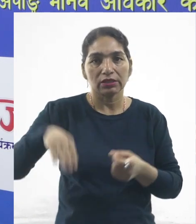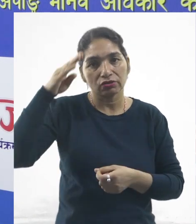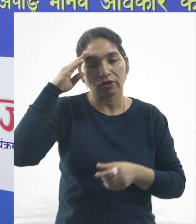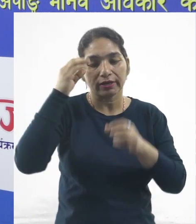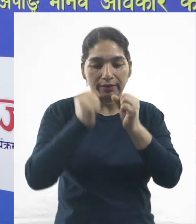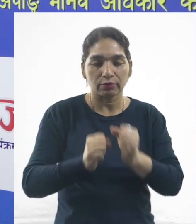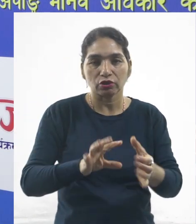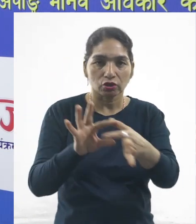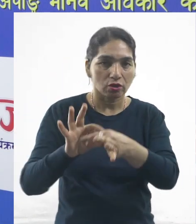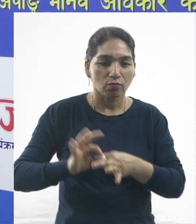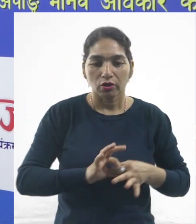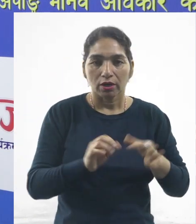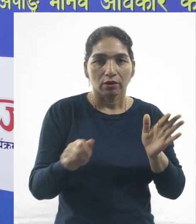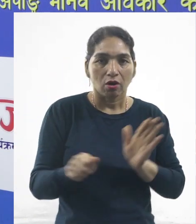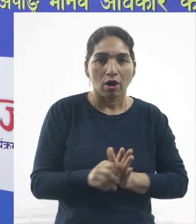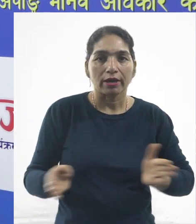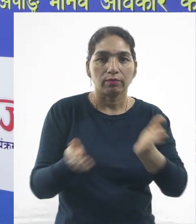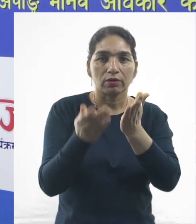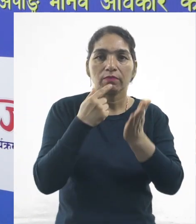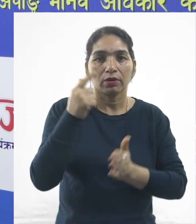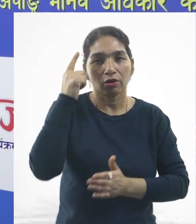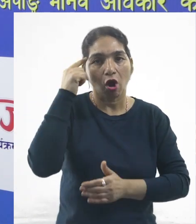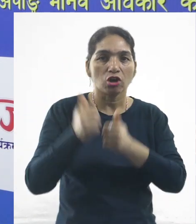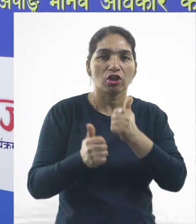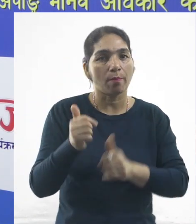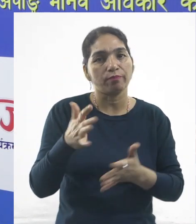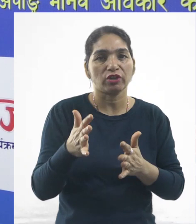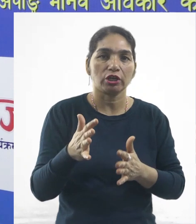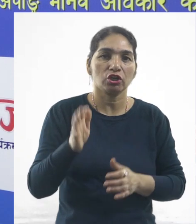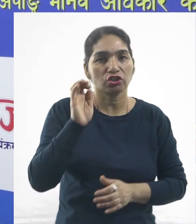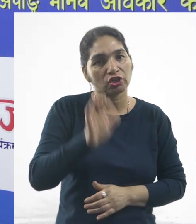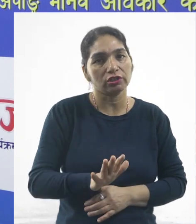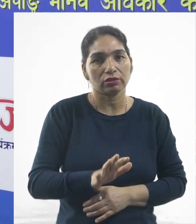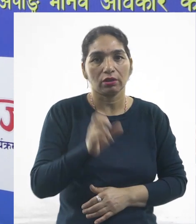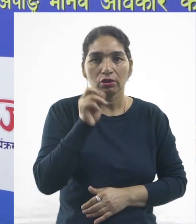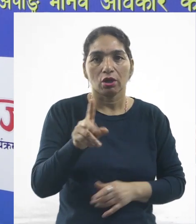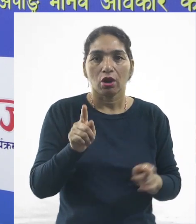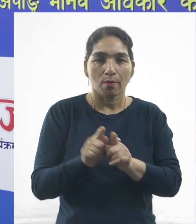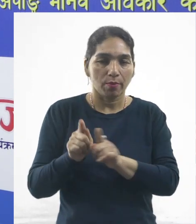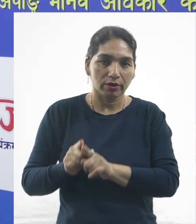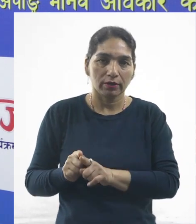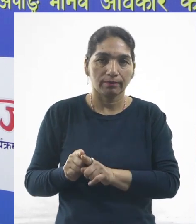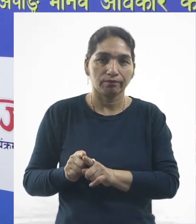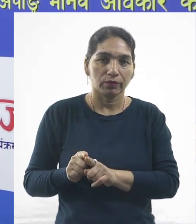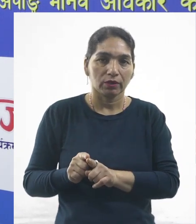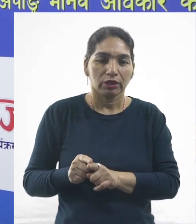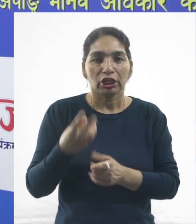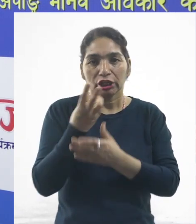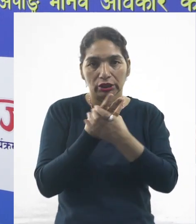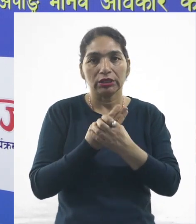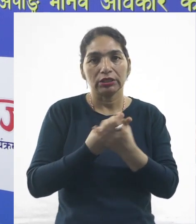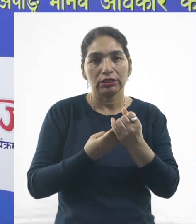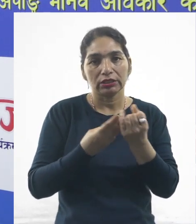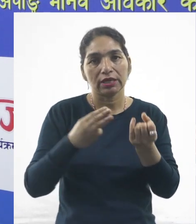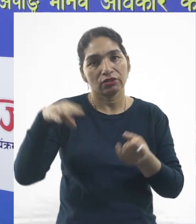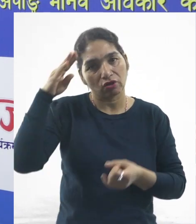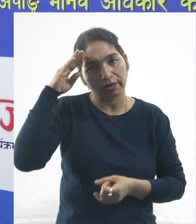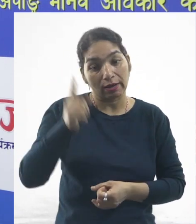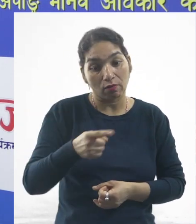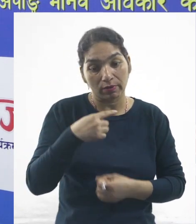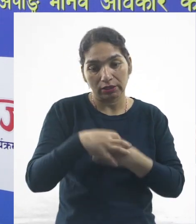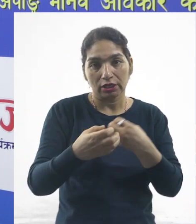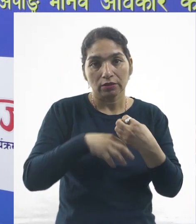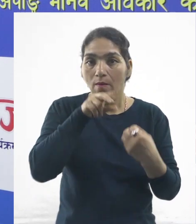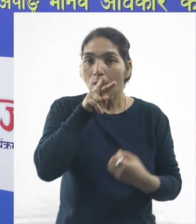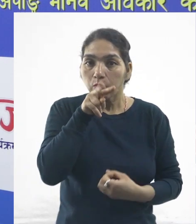चाहिँ समन्वय गरेर अगाडि बढ्यो भने यसमा असम्भव छैन सम्भव छ तर पनि हामी तिनवटा सरकार हो हाम्रो अहिले देशमा भनेर हामी